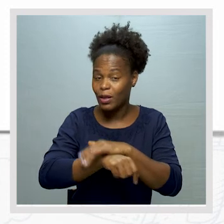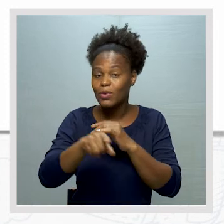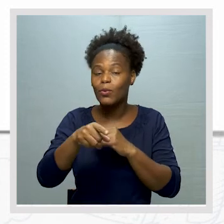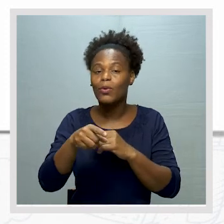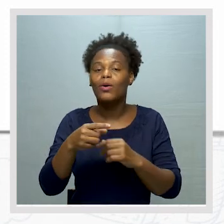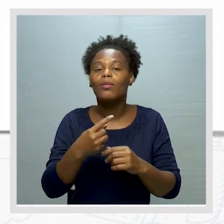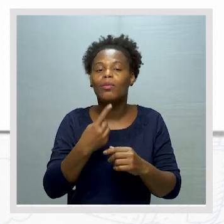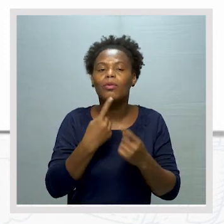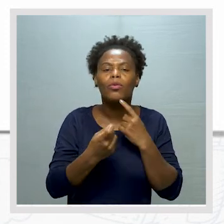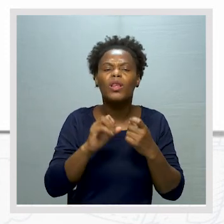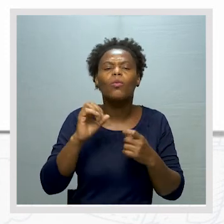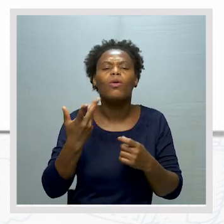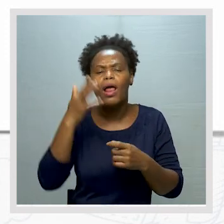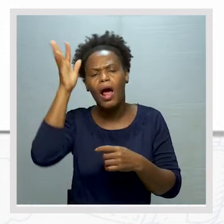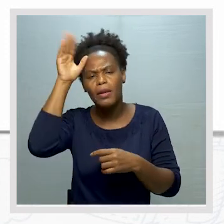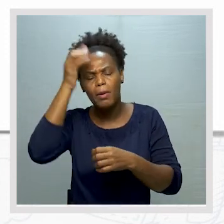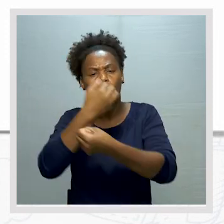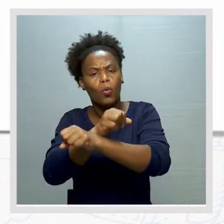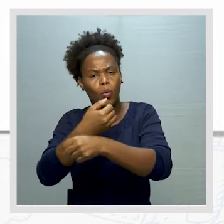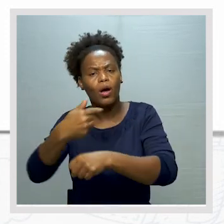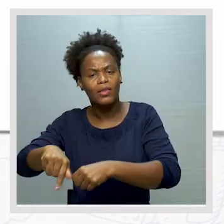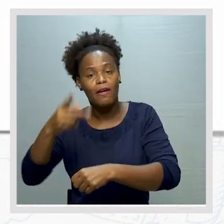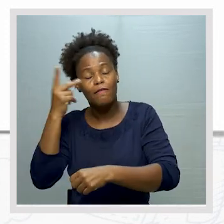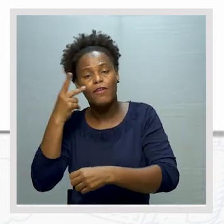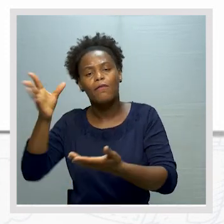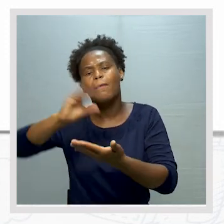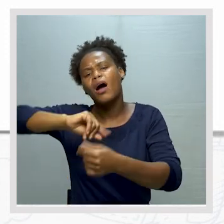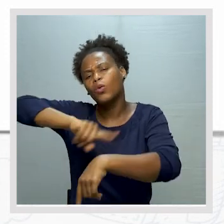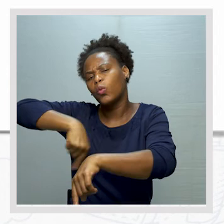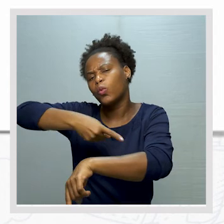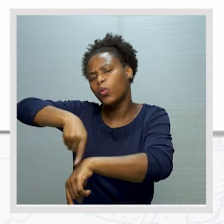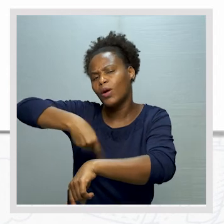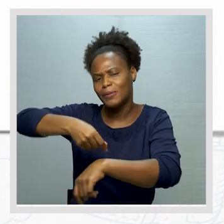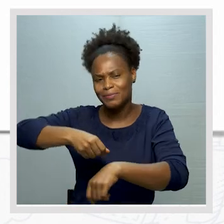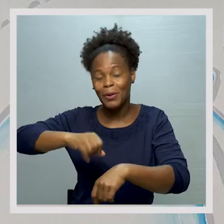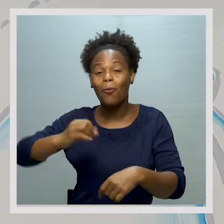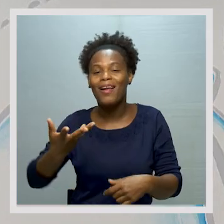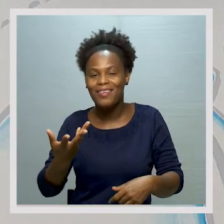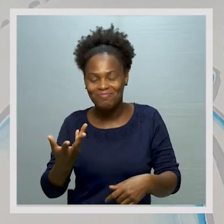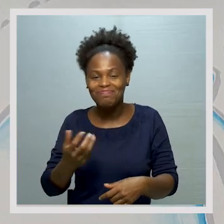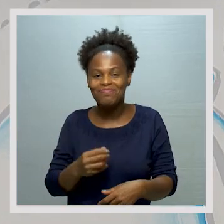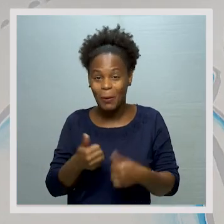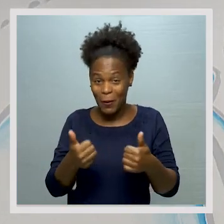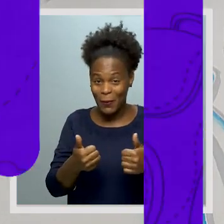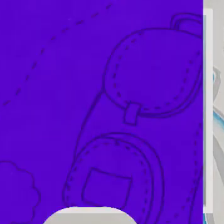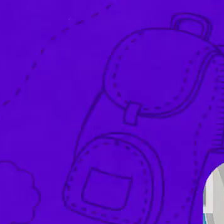quel est l'animal vertébré qui vit le plus longtemps? C'est bon? Très